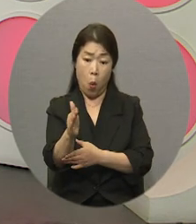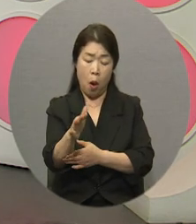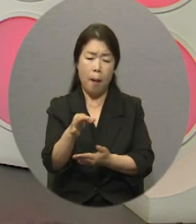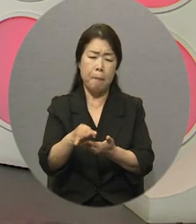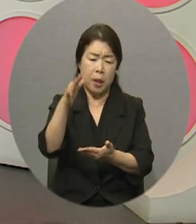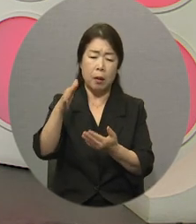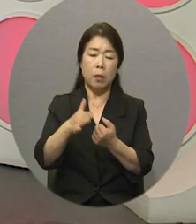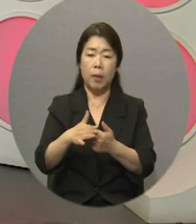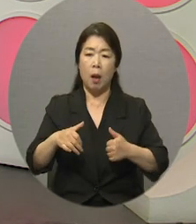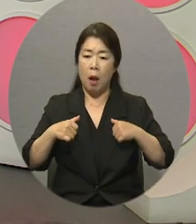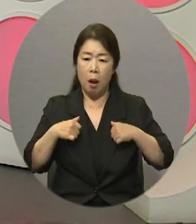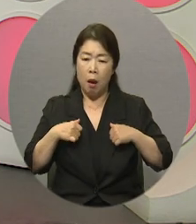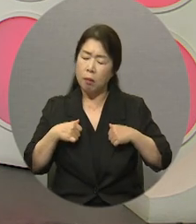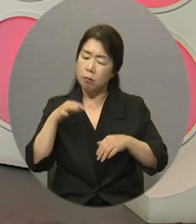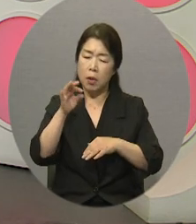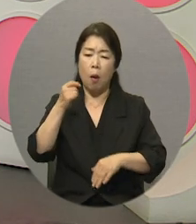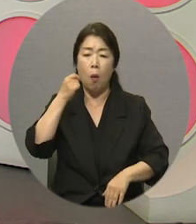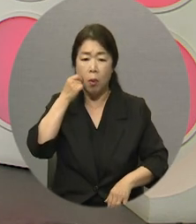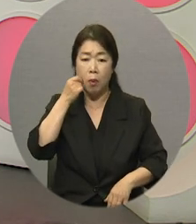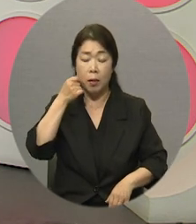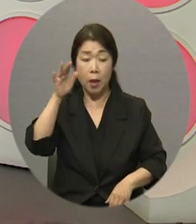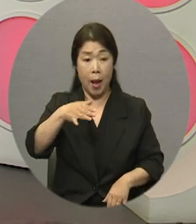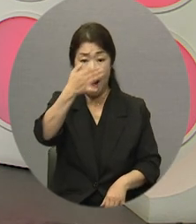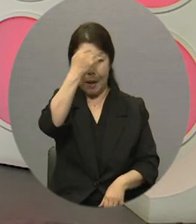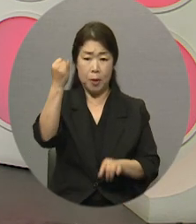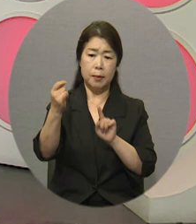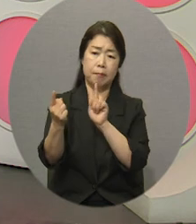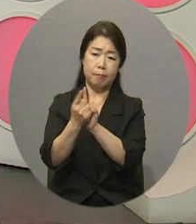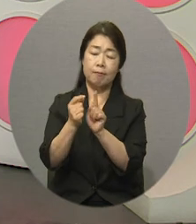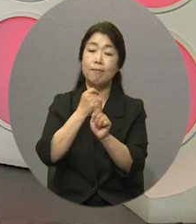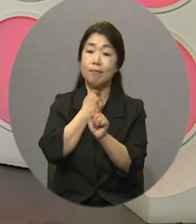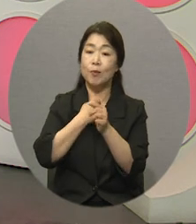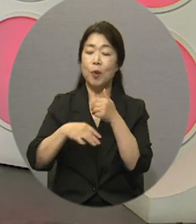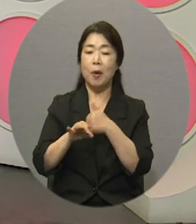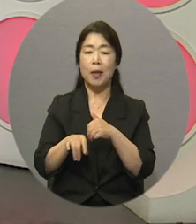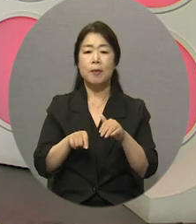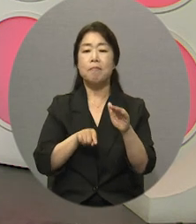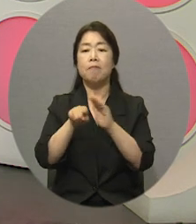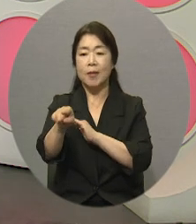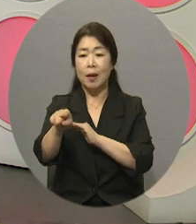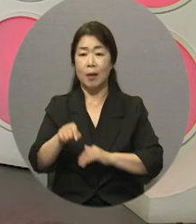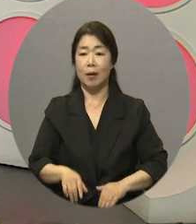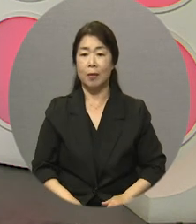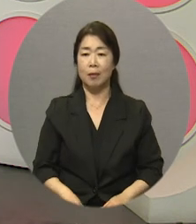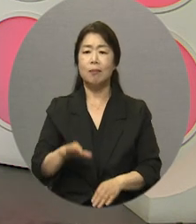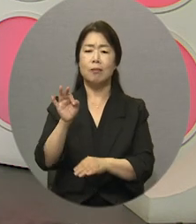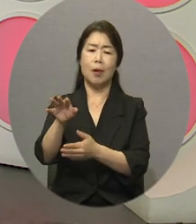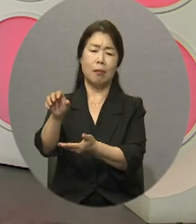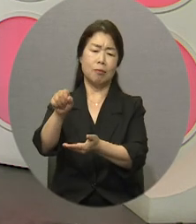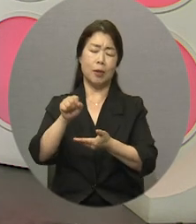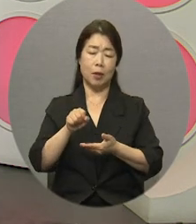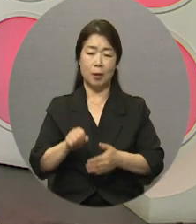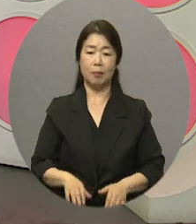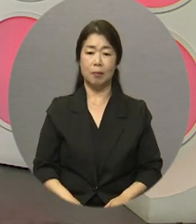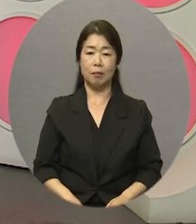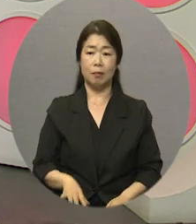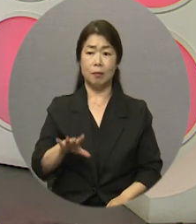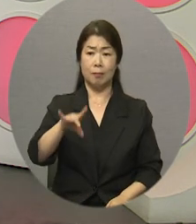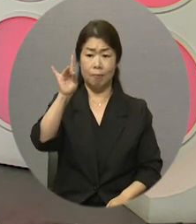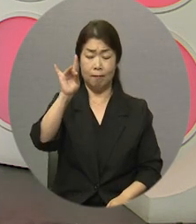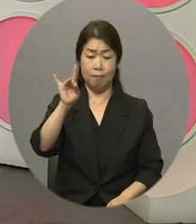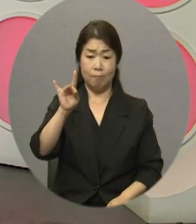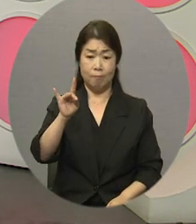만나고부터는 그쪽으로 갈 일이 있으면 일부러 들려서 갈치를 사곤 했습니다. 처음에는 값이 싼